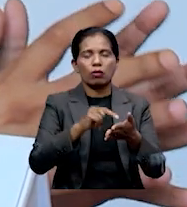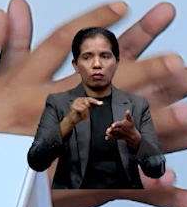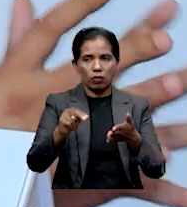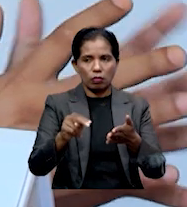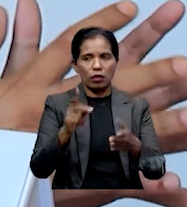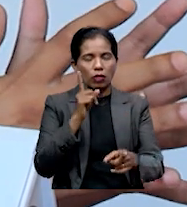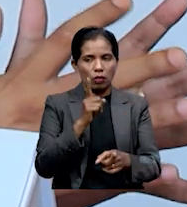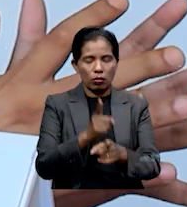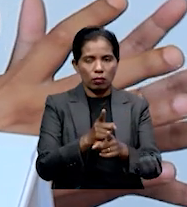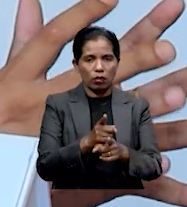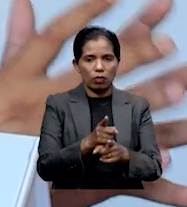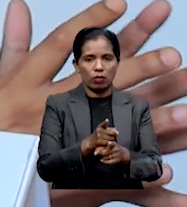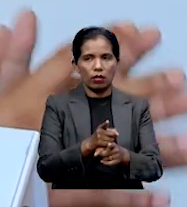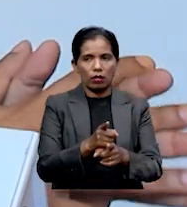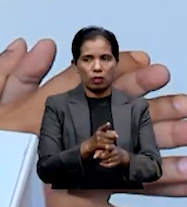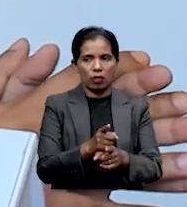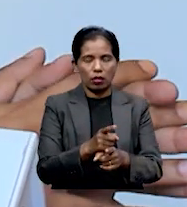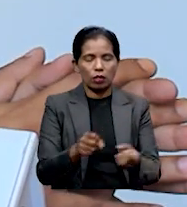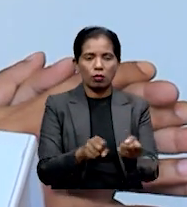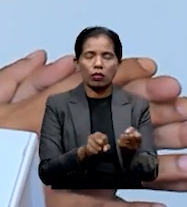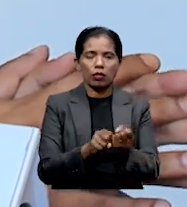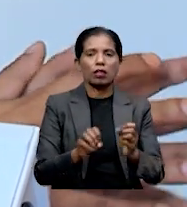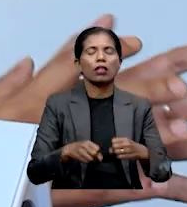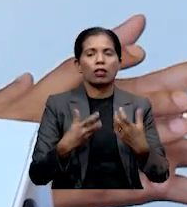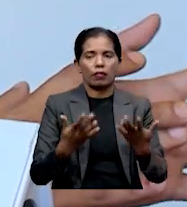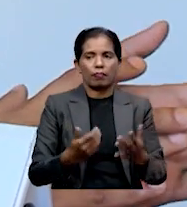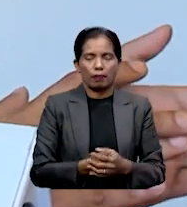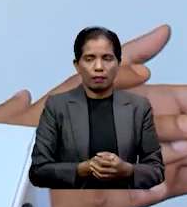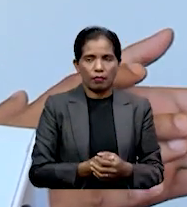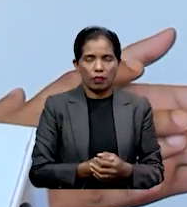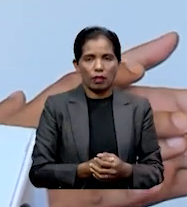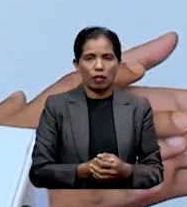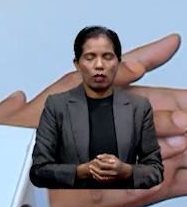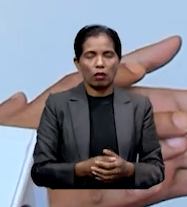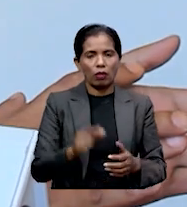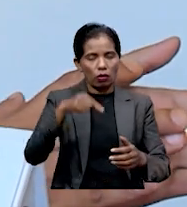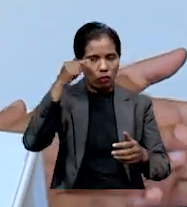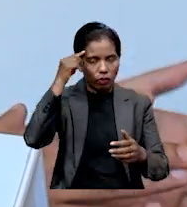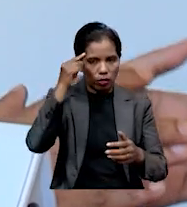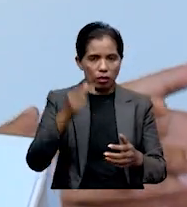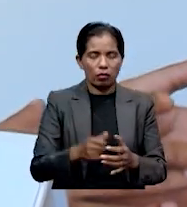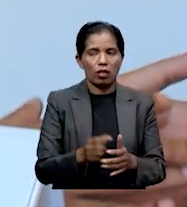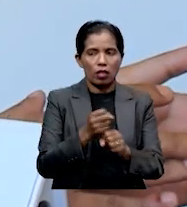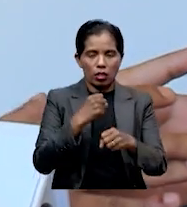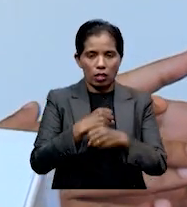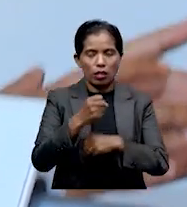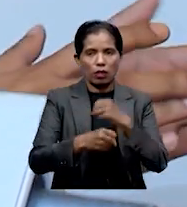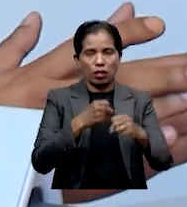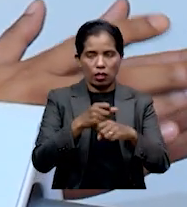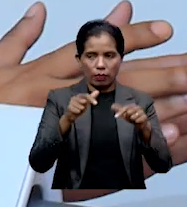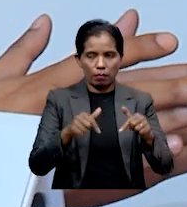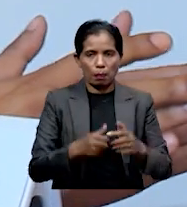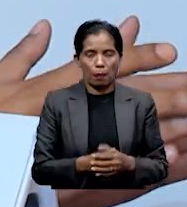klaru kan numru fixu baya sponsor ne hira. Antan ho redusi dan bema governo a halo ya tinan ne